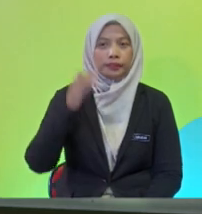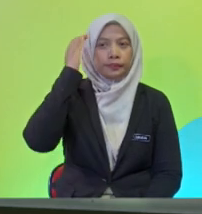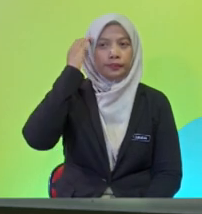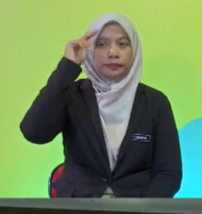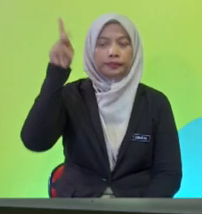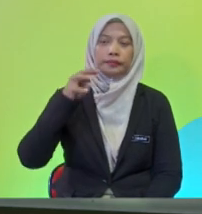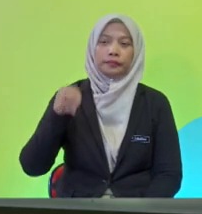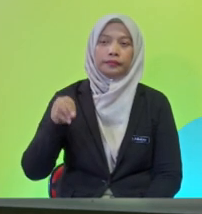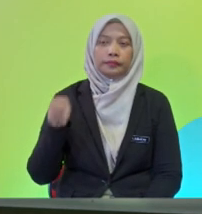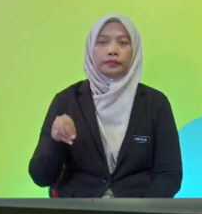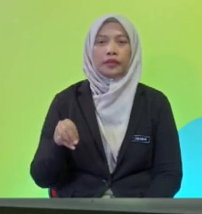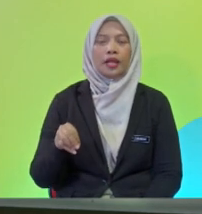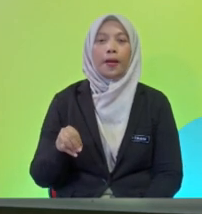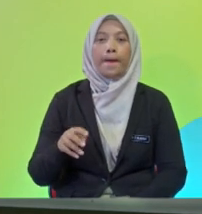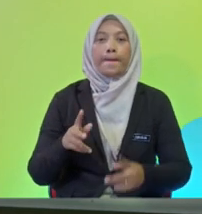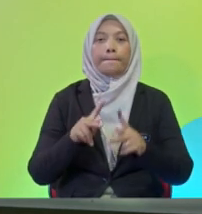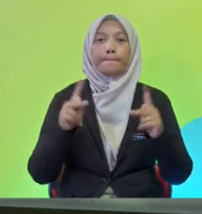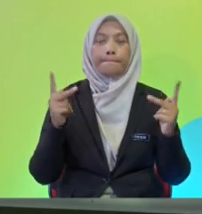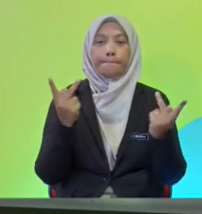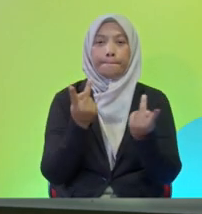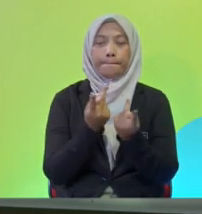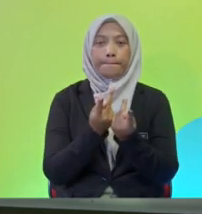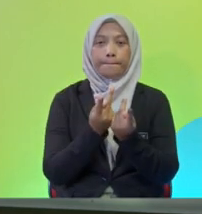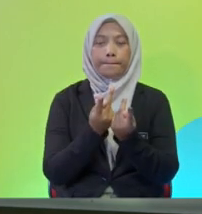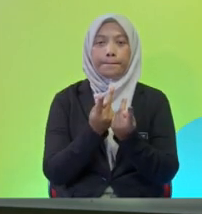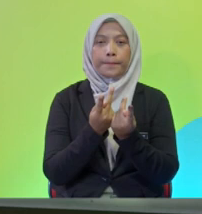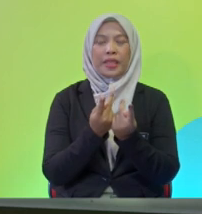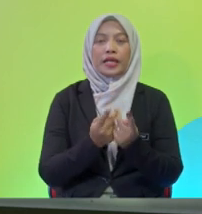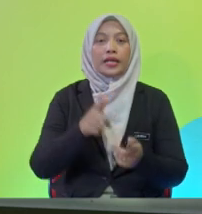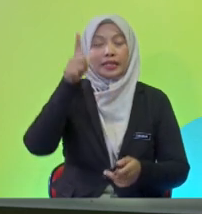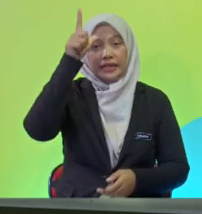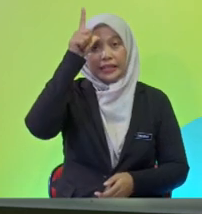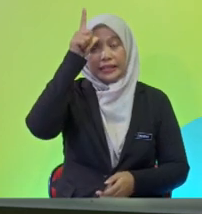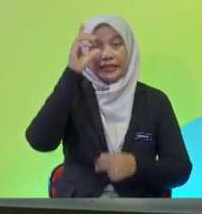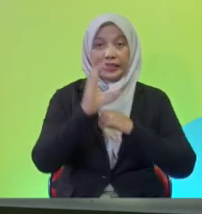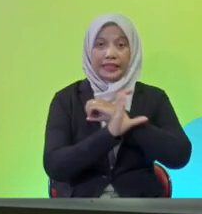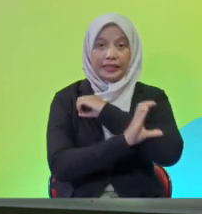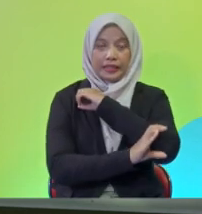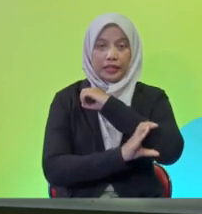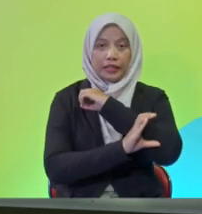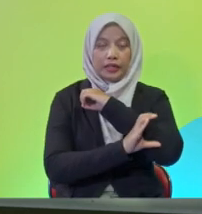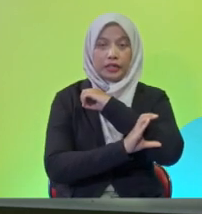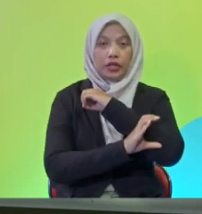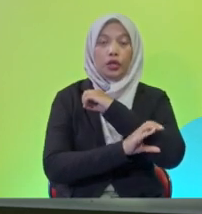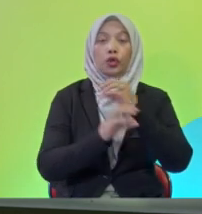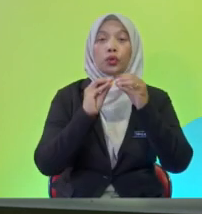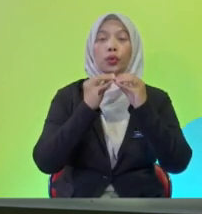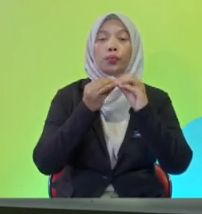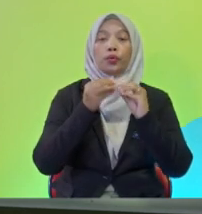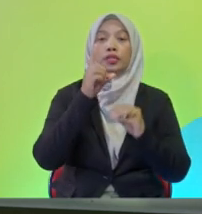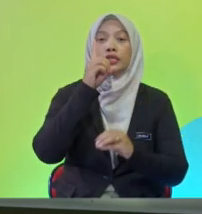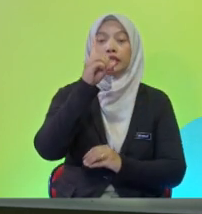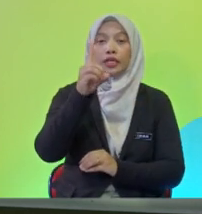Tahukah murid-murid, pasukan dodgeball lelaki negara MAD muncul juara apabila